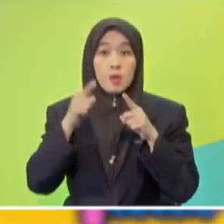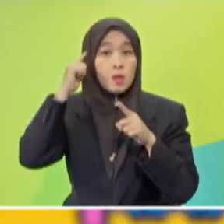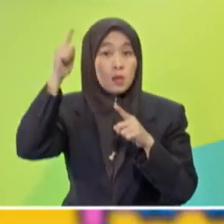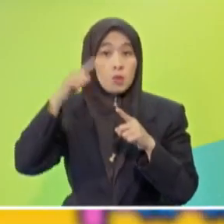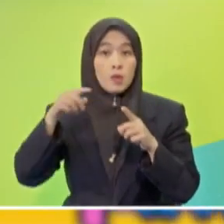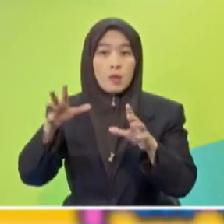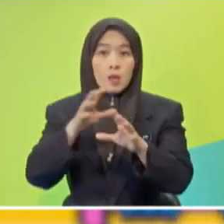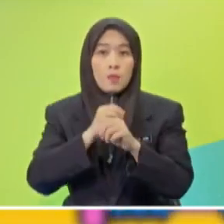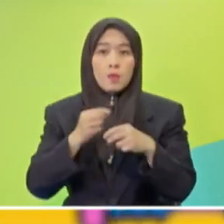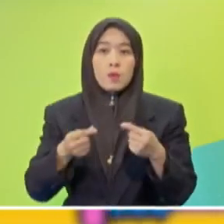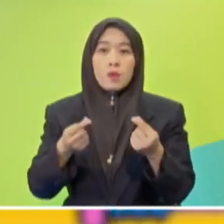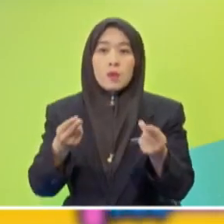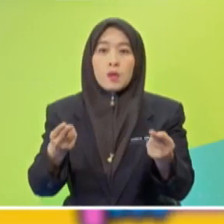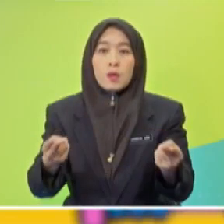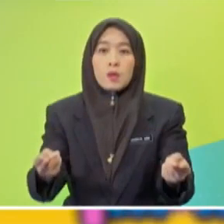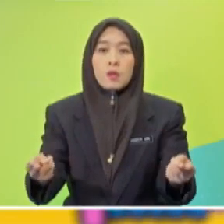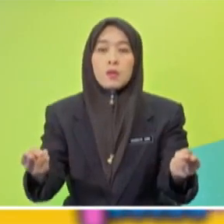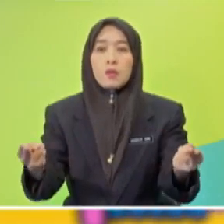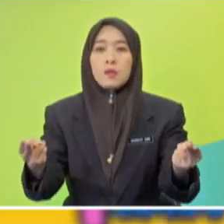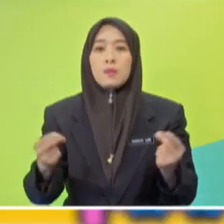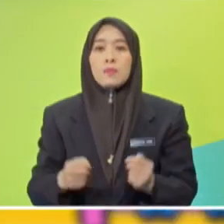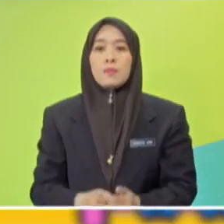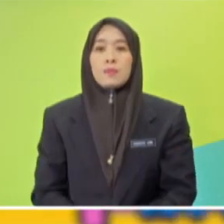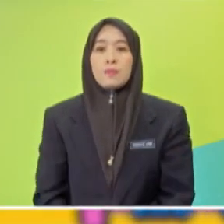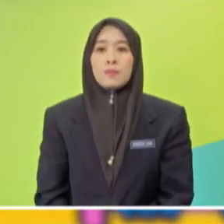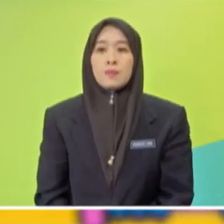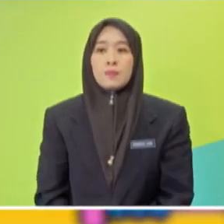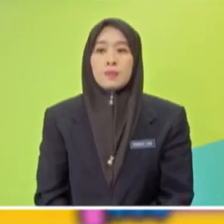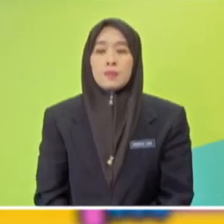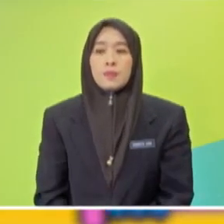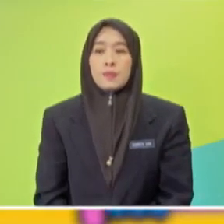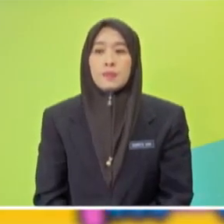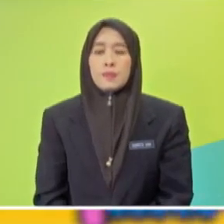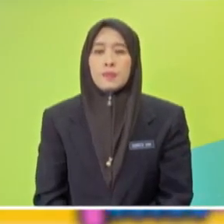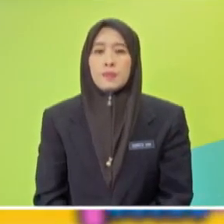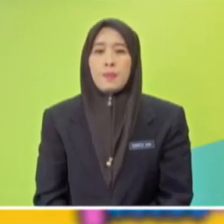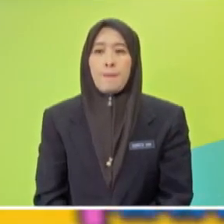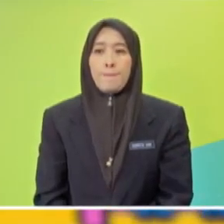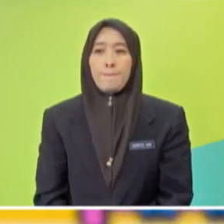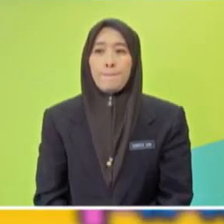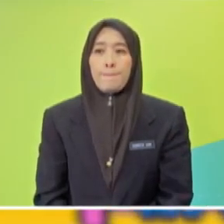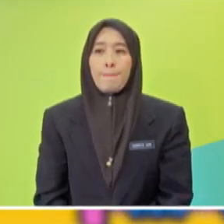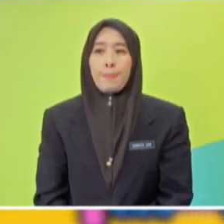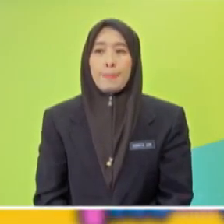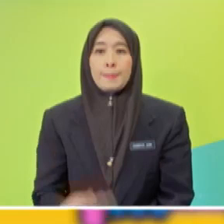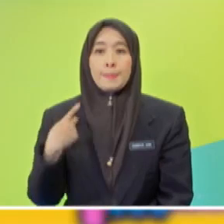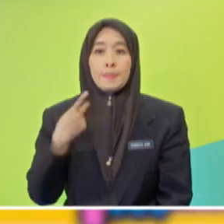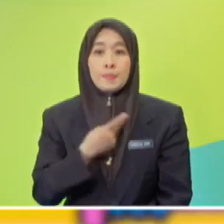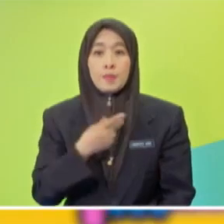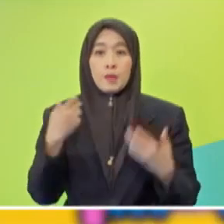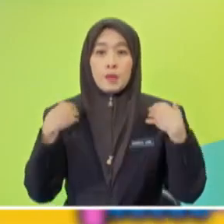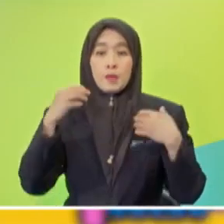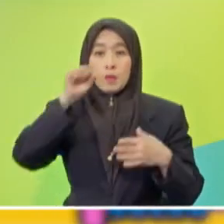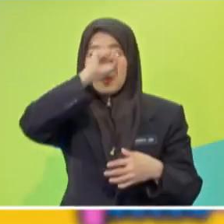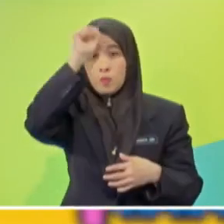Iya satu lagi wah banyak betul kita hari ini cegu oke lah kita ada seorang bonus